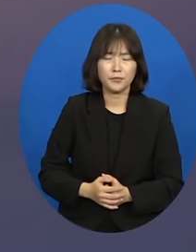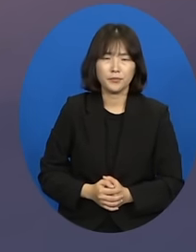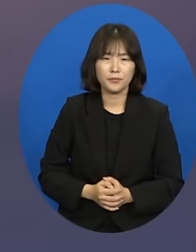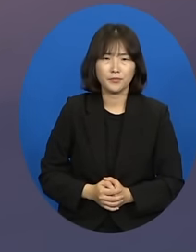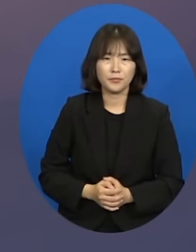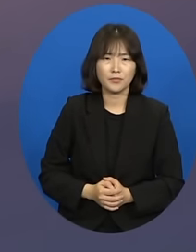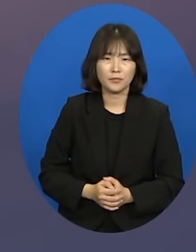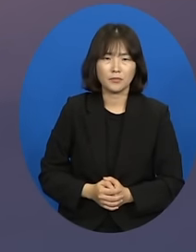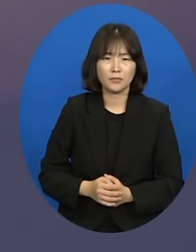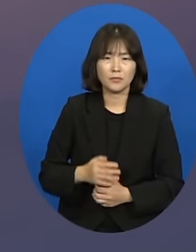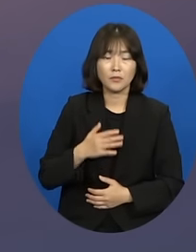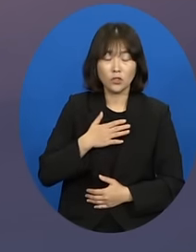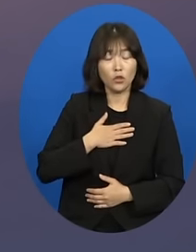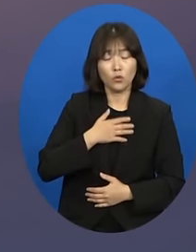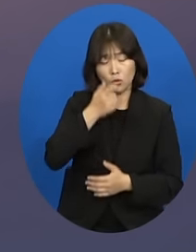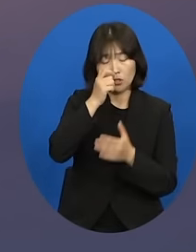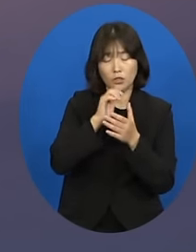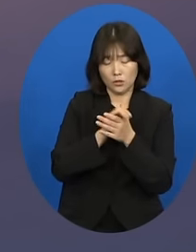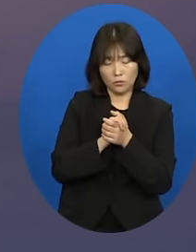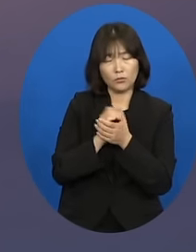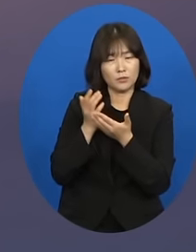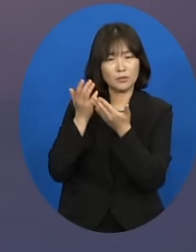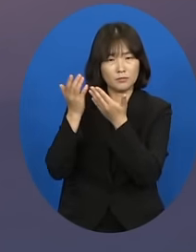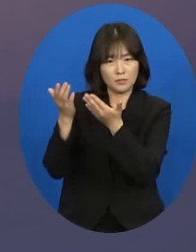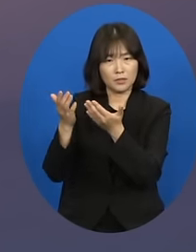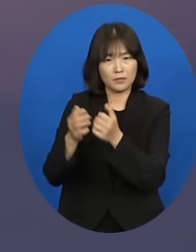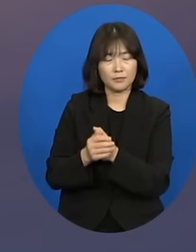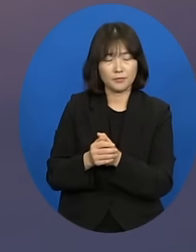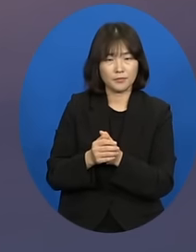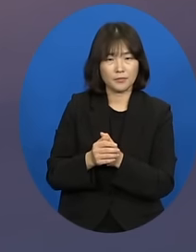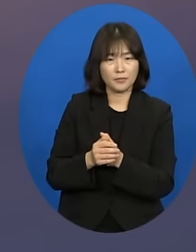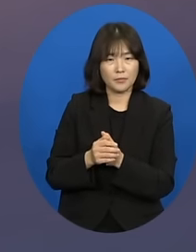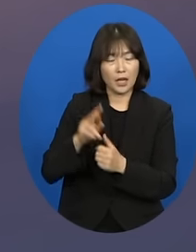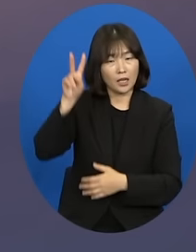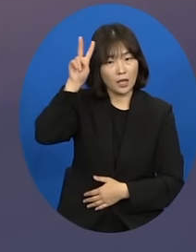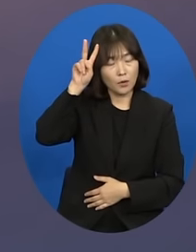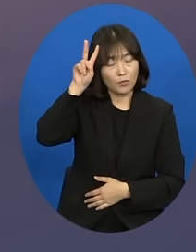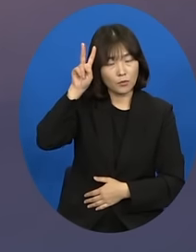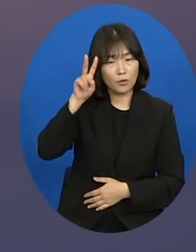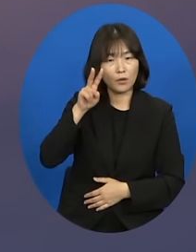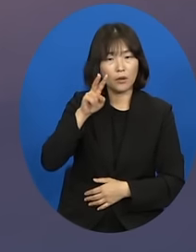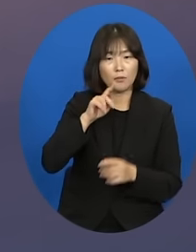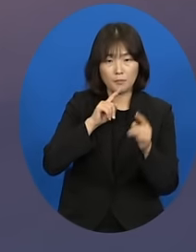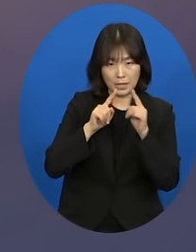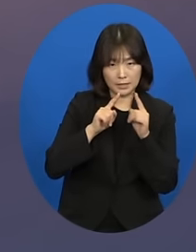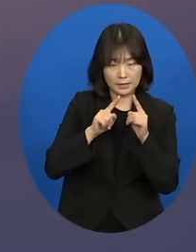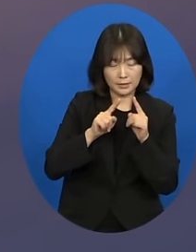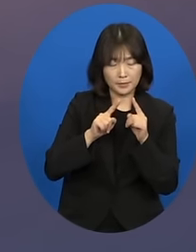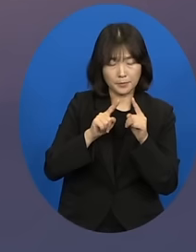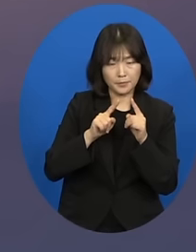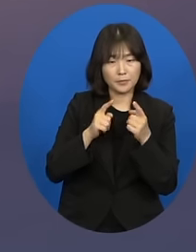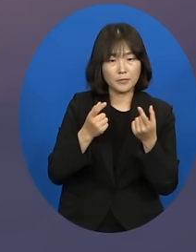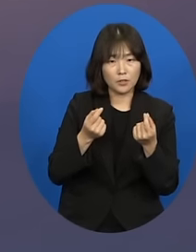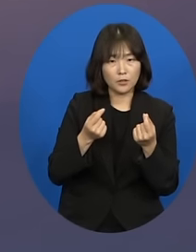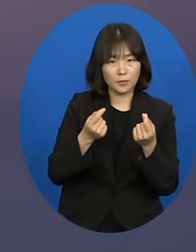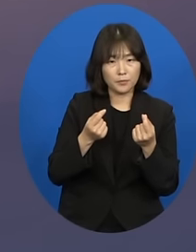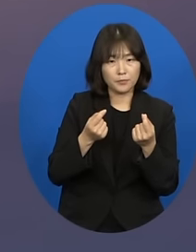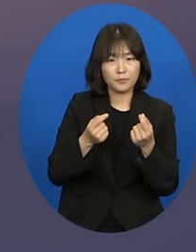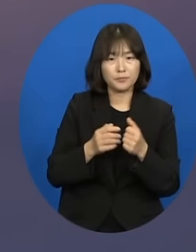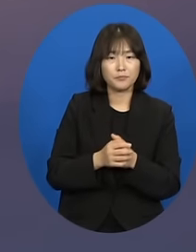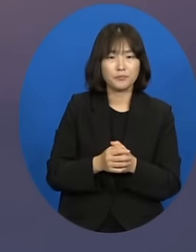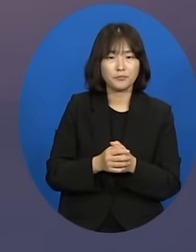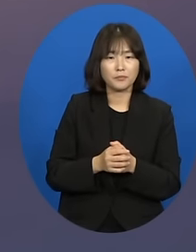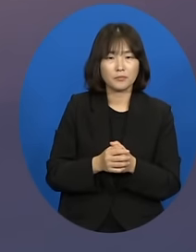저도 기도합니다. 이 밤에도 기도, 아까 야고보서 말씀 있는 말씀입니다. 병자들 위해 기도하고, 그러나